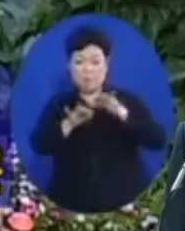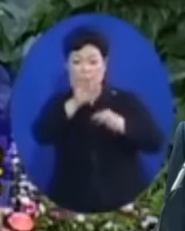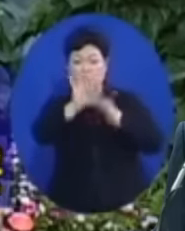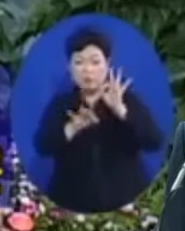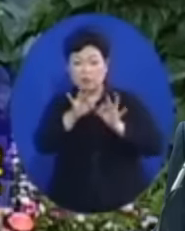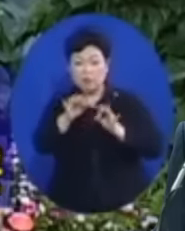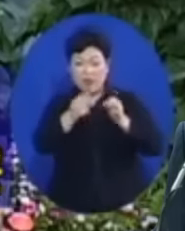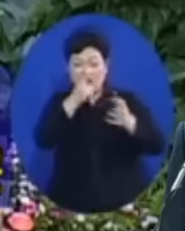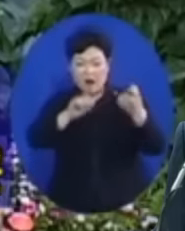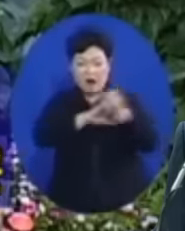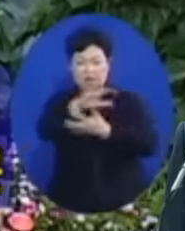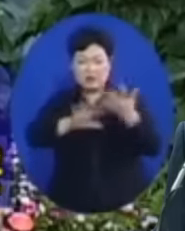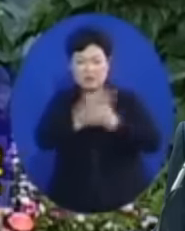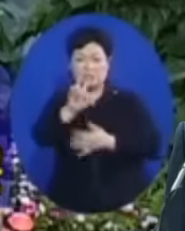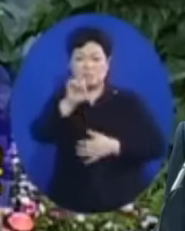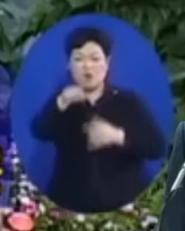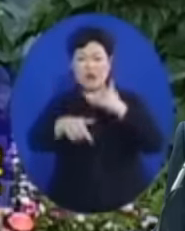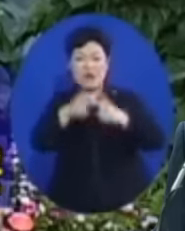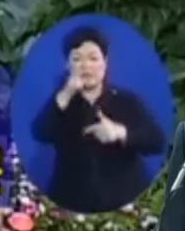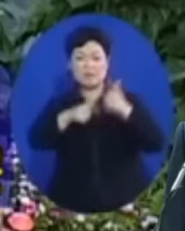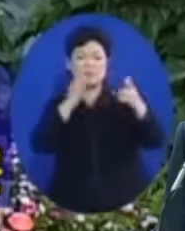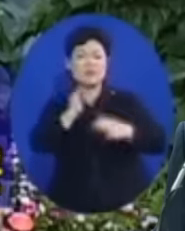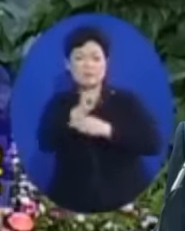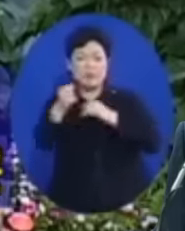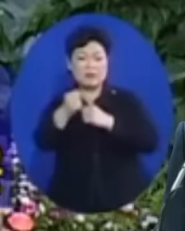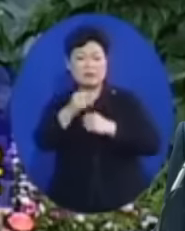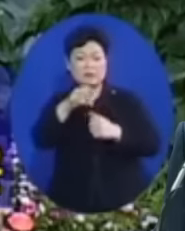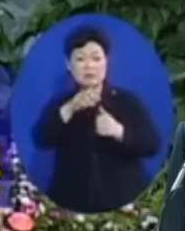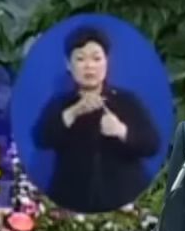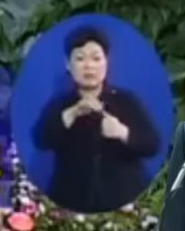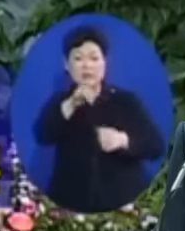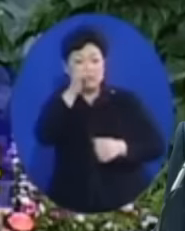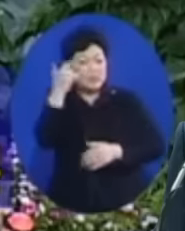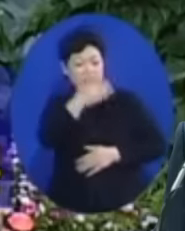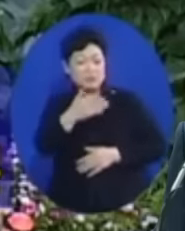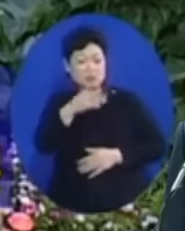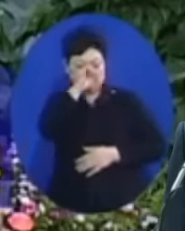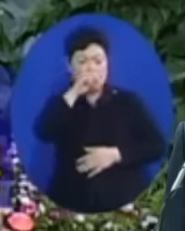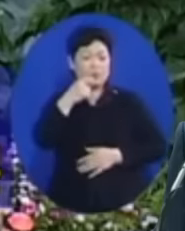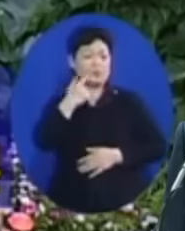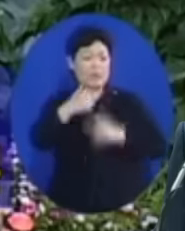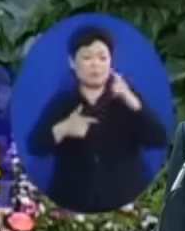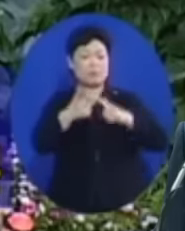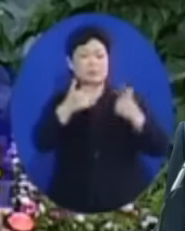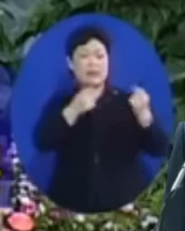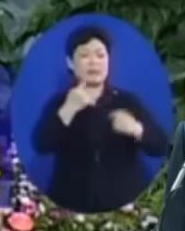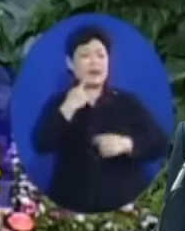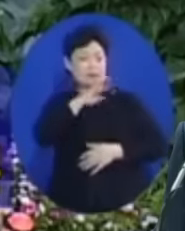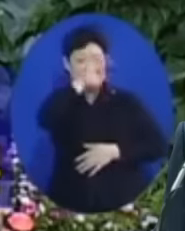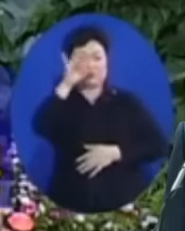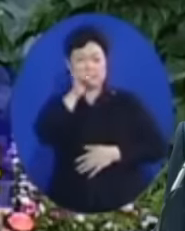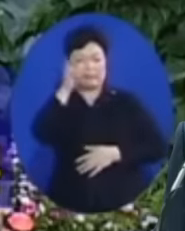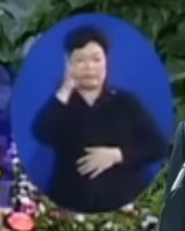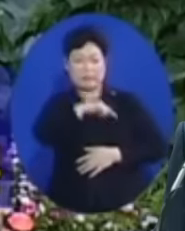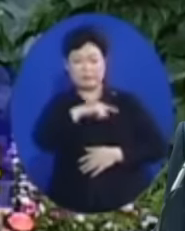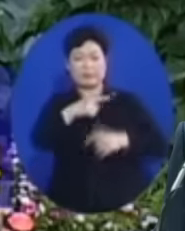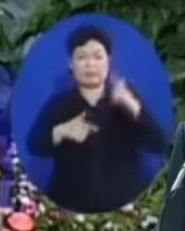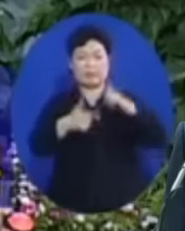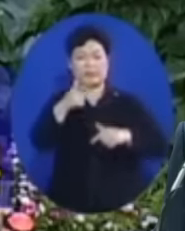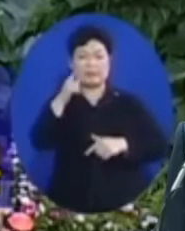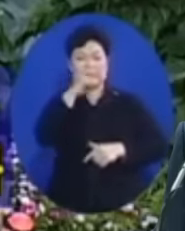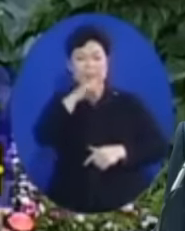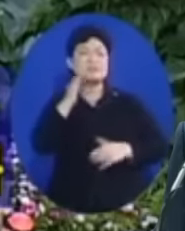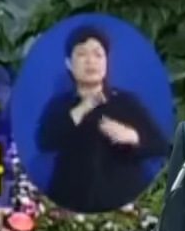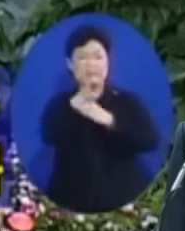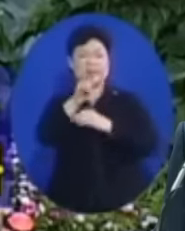또는 은극히에서 무화과를 따겠느냐? 이와 같이 좋은 나무마다 아름다운 열매를 맺고 못된 나무가 나쁜 열매를 맺나니 좋은